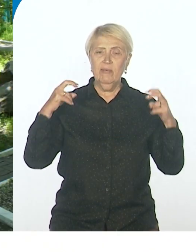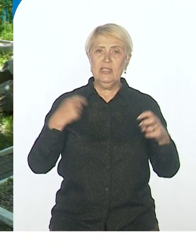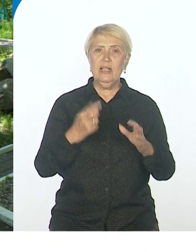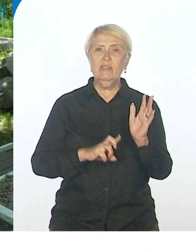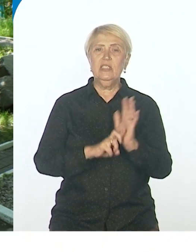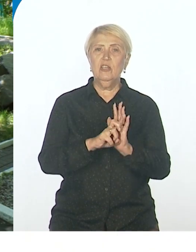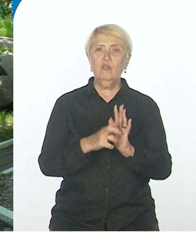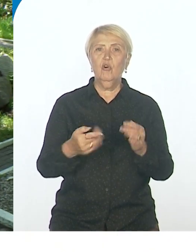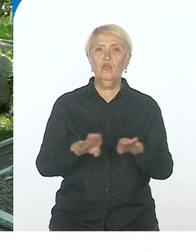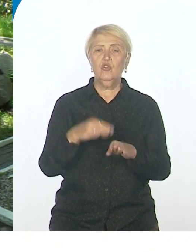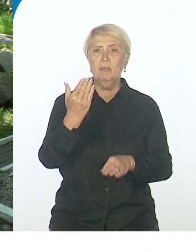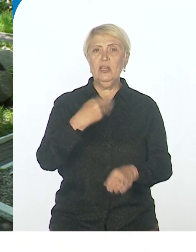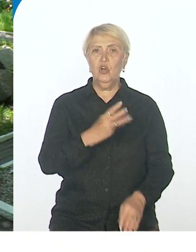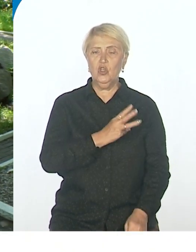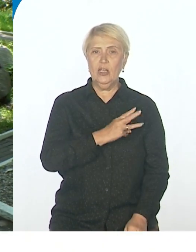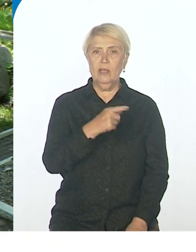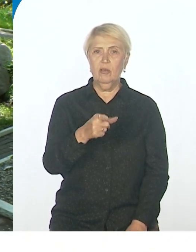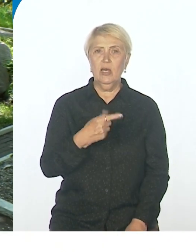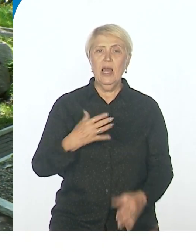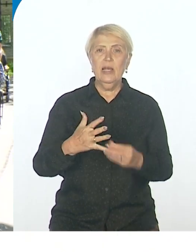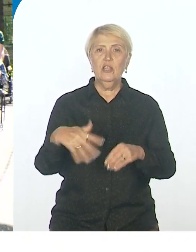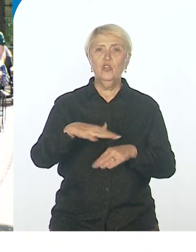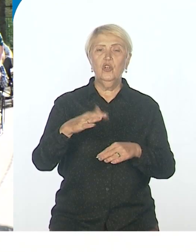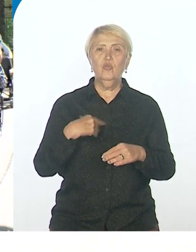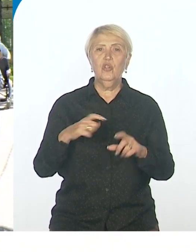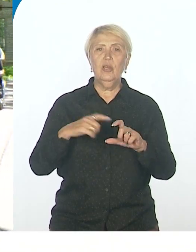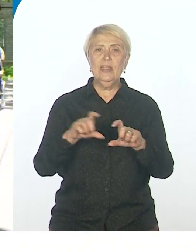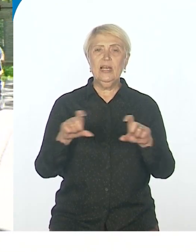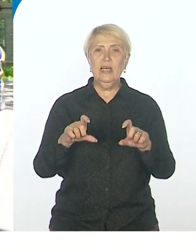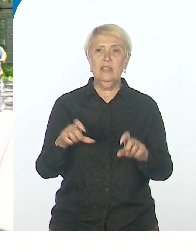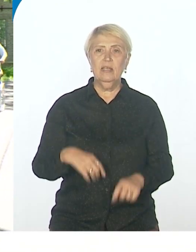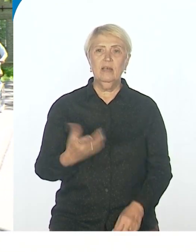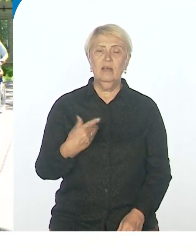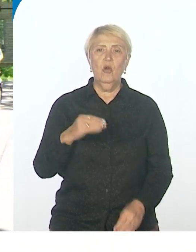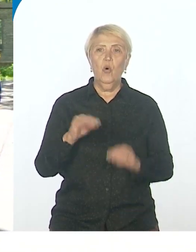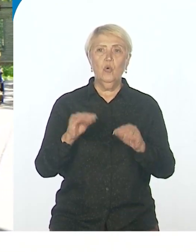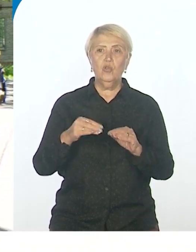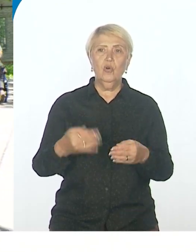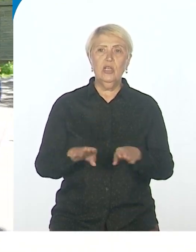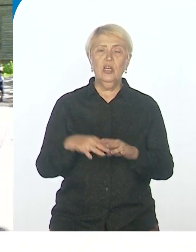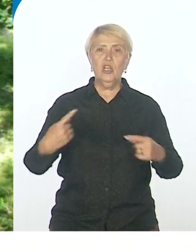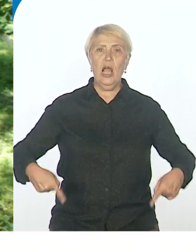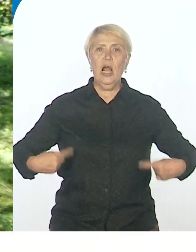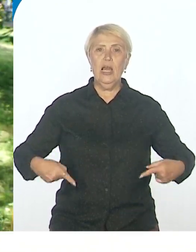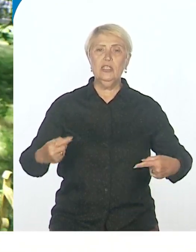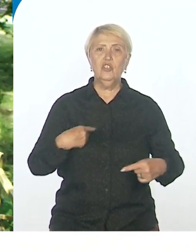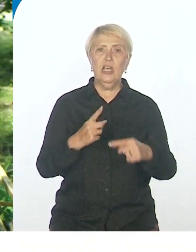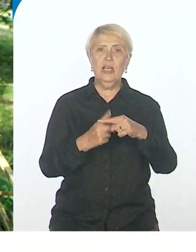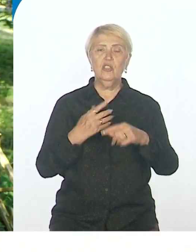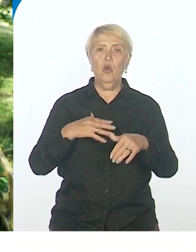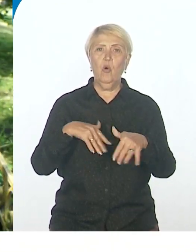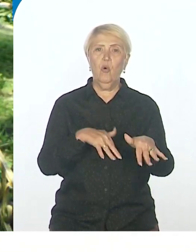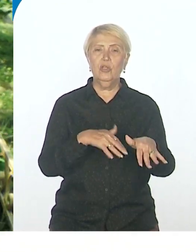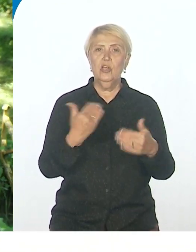желанию. В прошлом году на Троицу на территории интерната постояльцы и работники устроили даже колясочный крестный ход. Сейчас